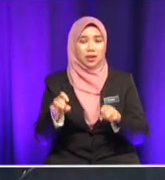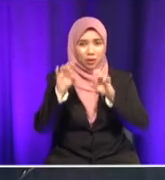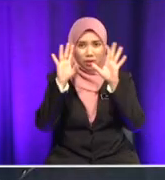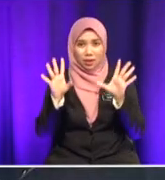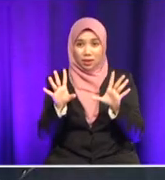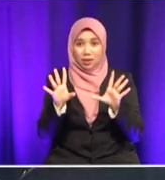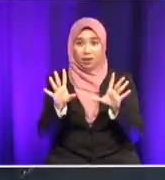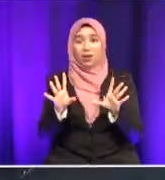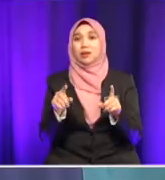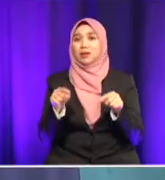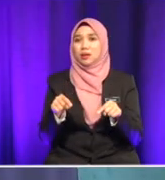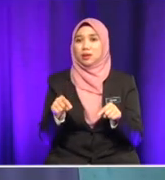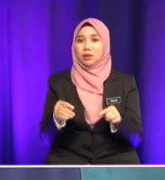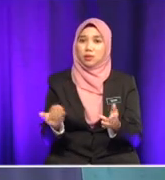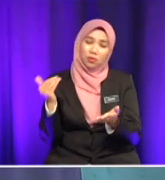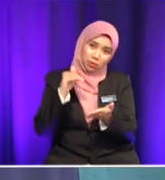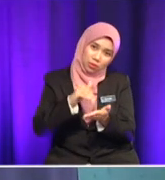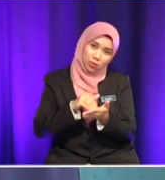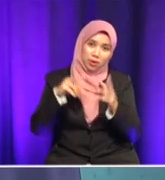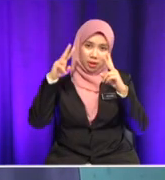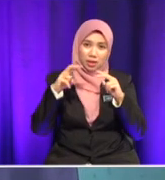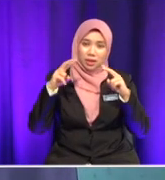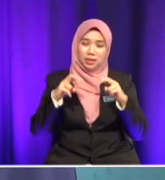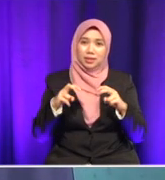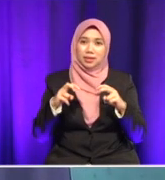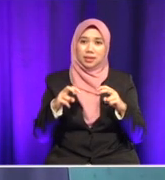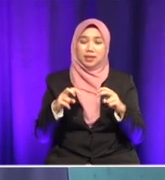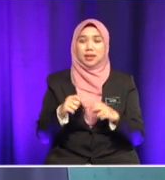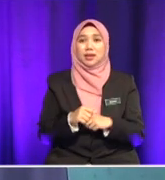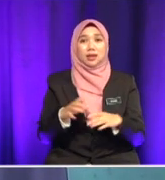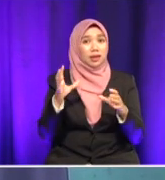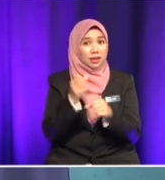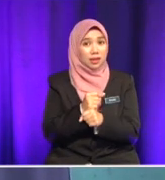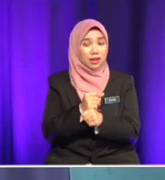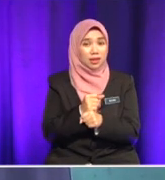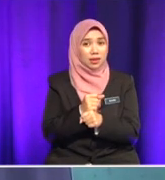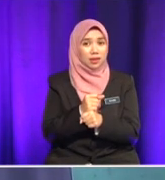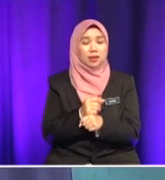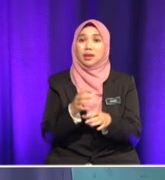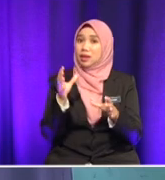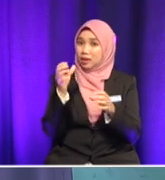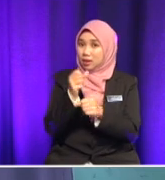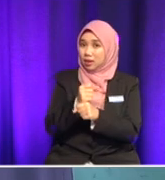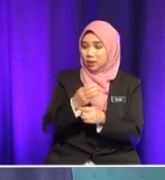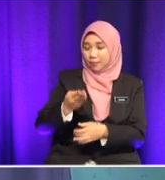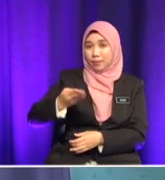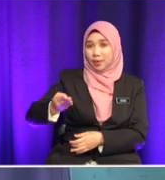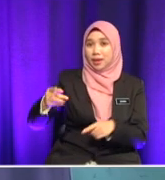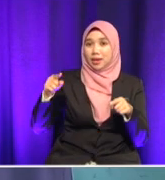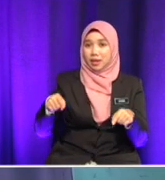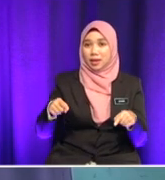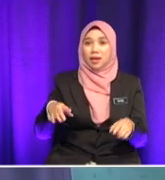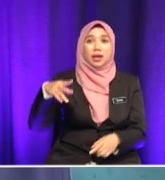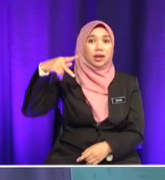bagi kelas hari ini kok baik sedang penonton dan murid-murid dapat boleh mendapatkan bahan ini di